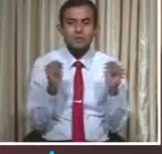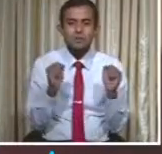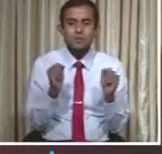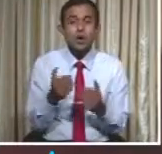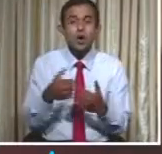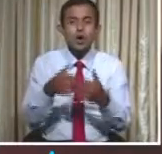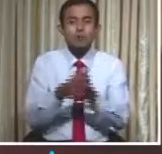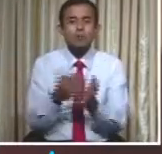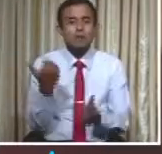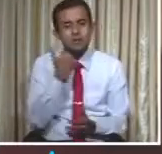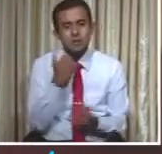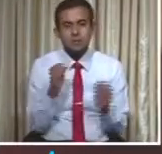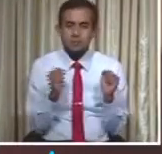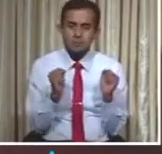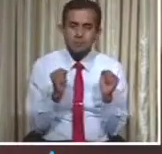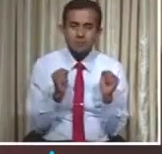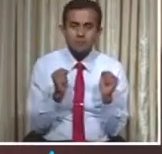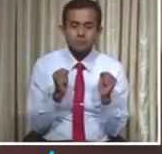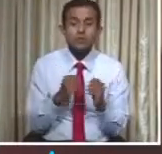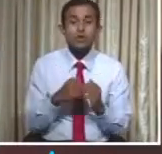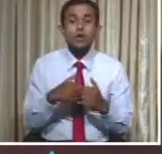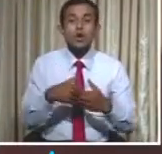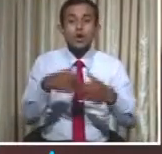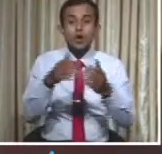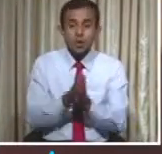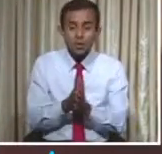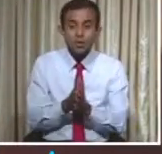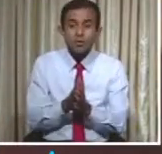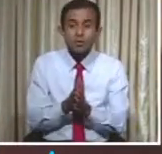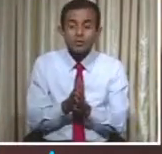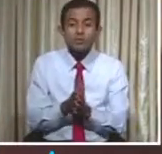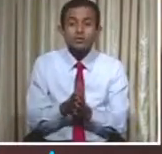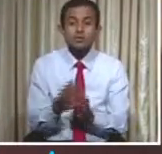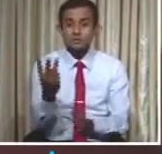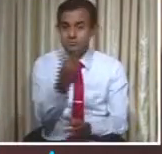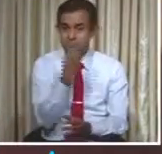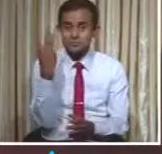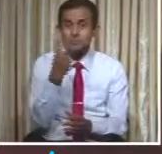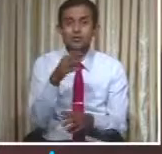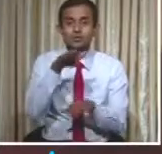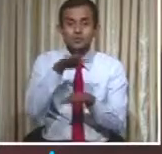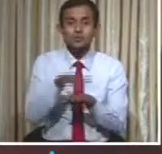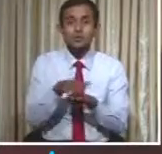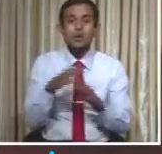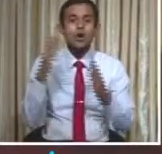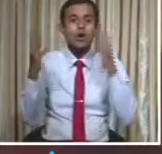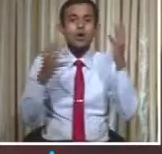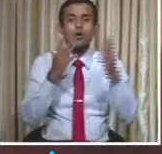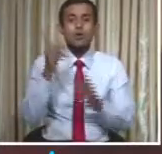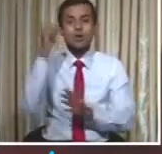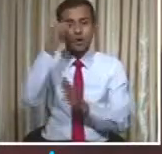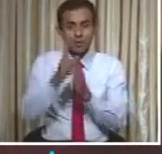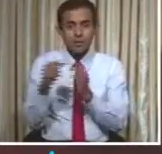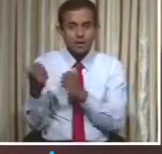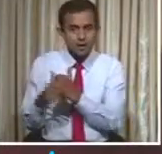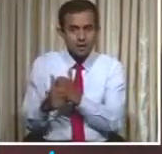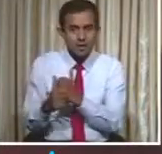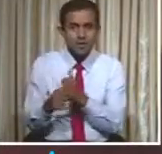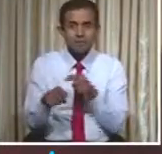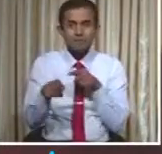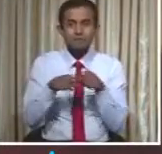कने लेडवे नोट भयाय मे सियाल मे मेन मे मूलधर्म तुण उड़तमय लोके आगमति